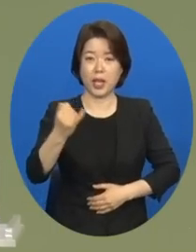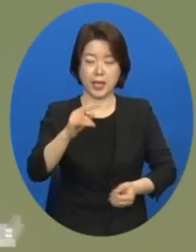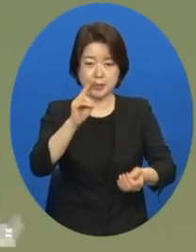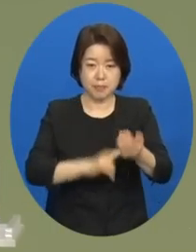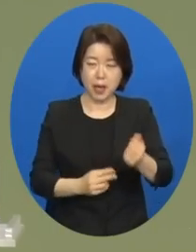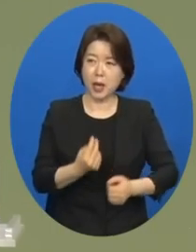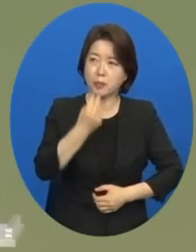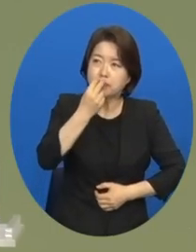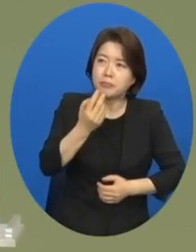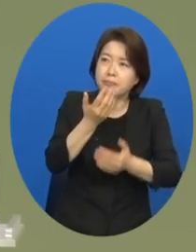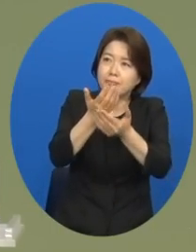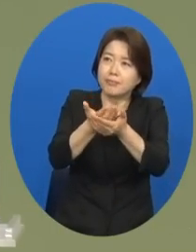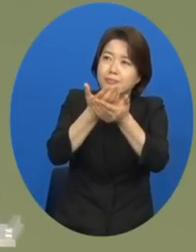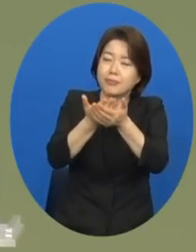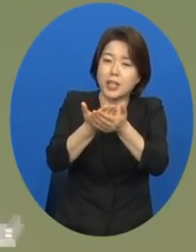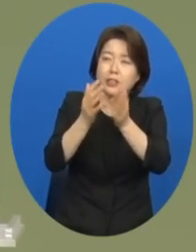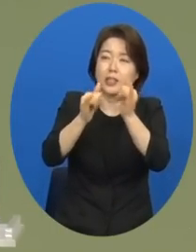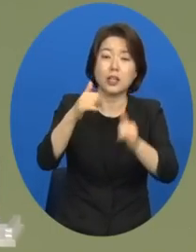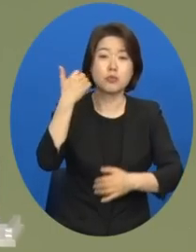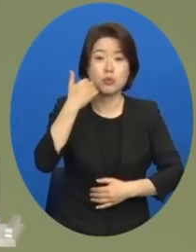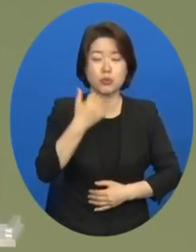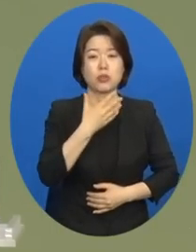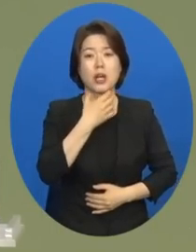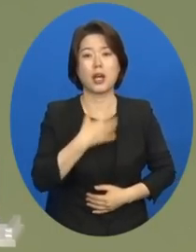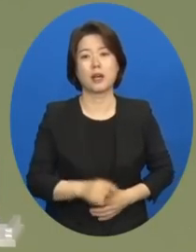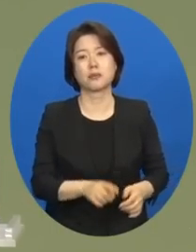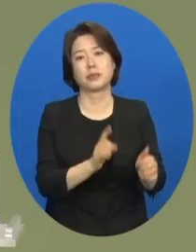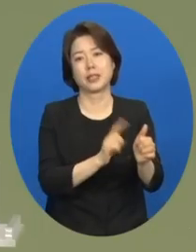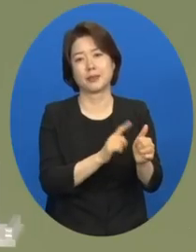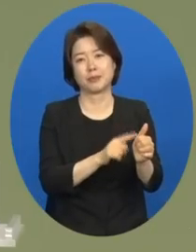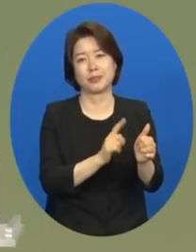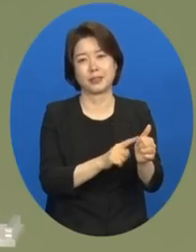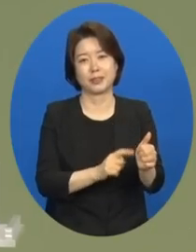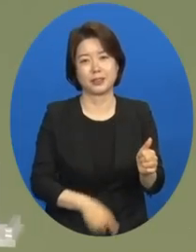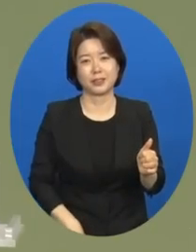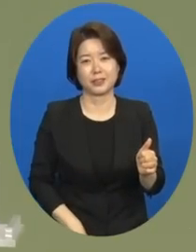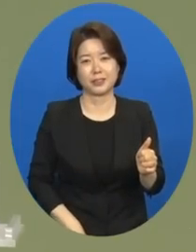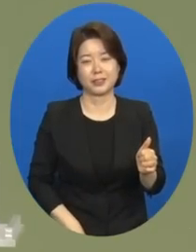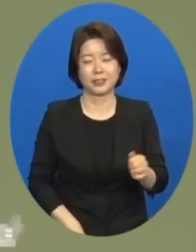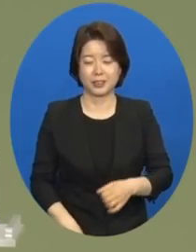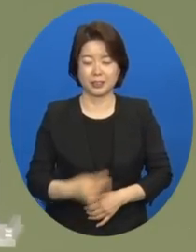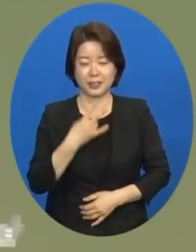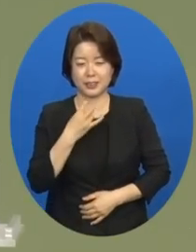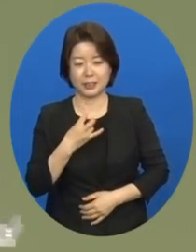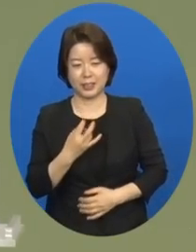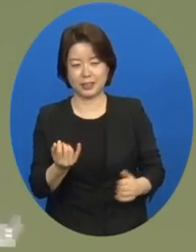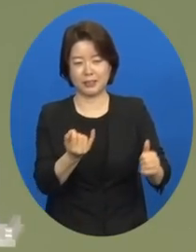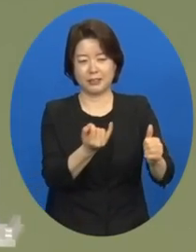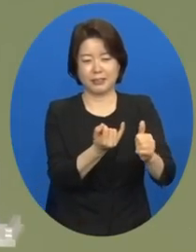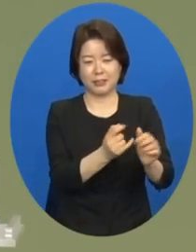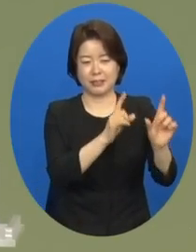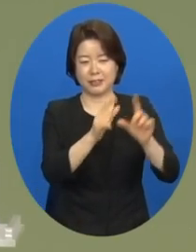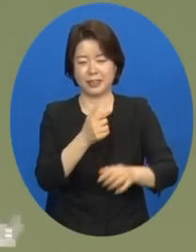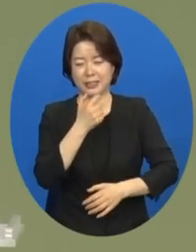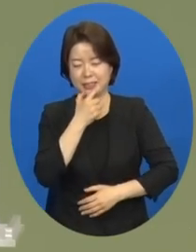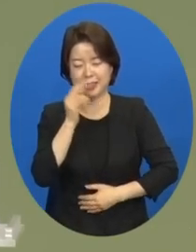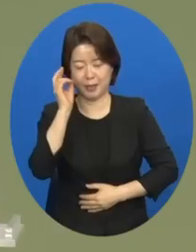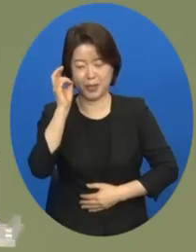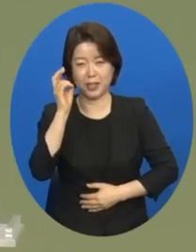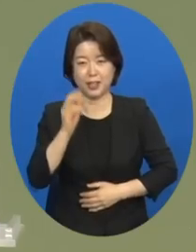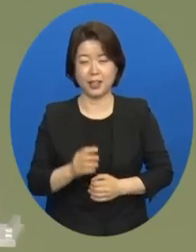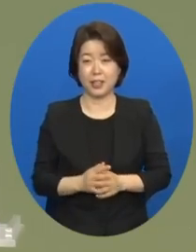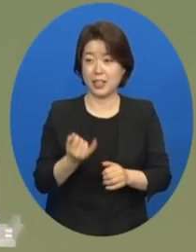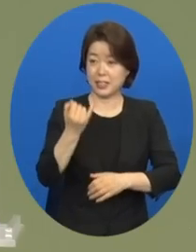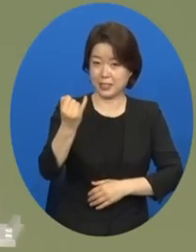팔아 목숨을 구걸한 인간이 아브라함이라는 인간 그래서 사라가 살기 싫었을 것 같아 사라가